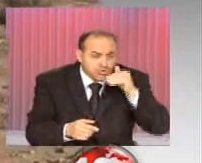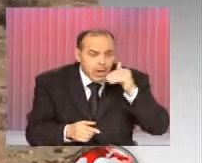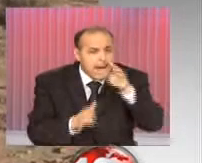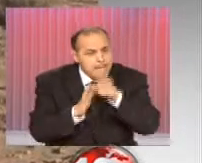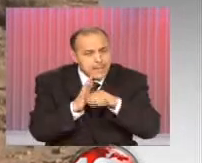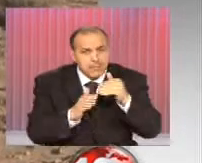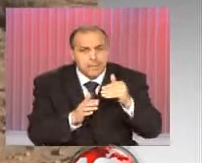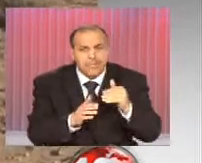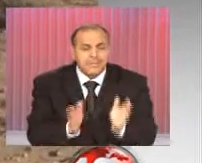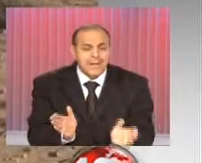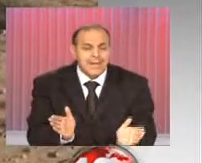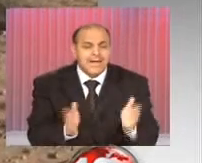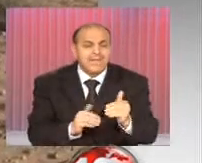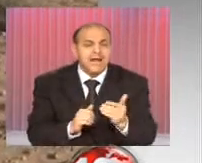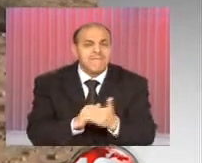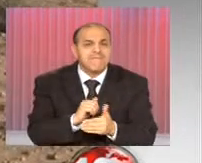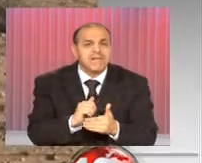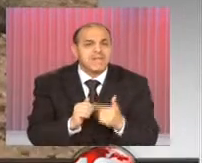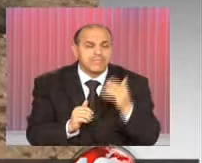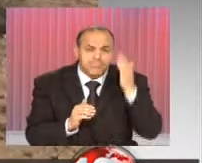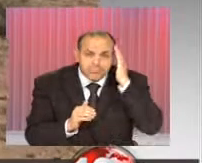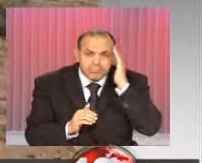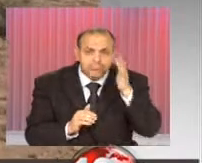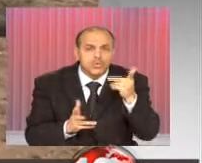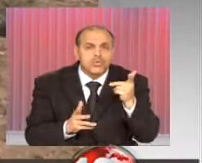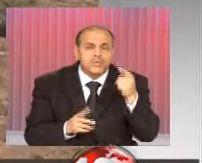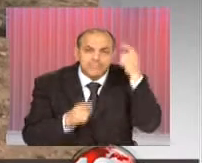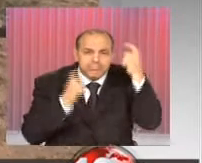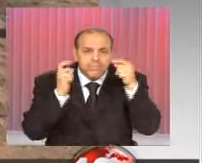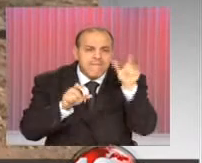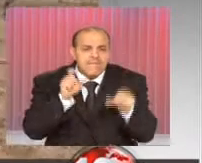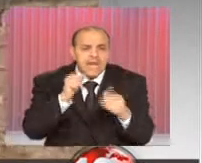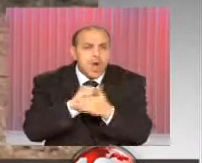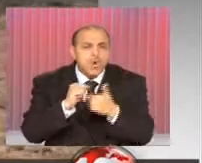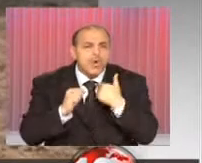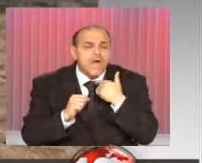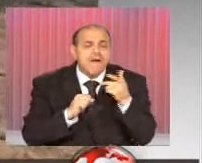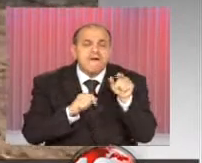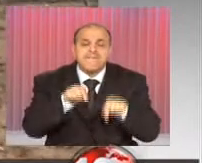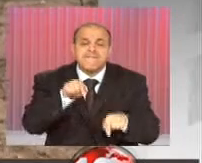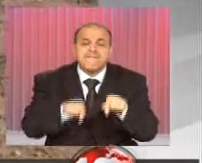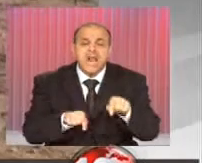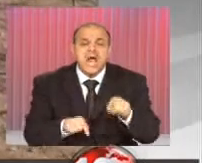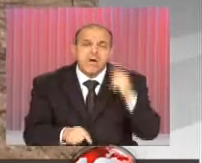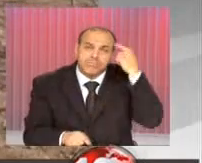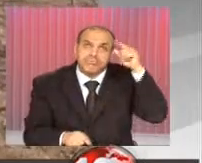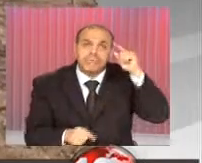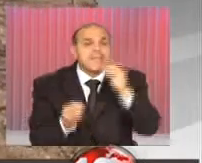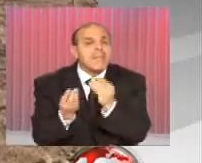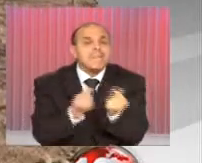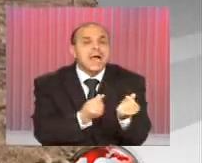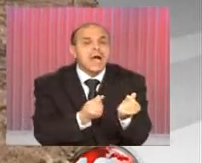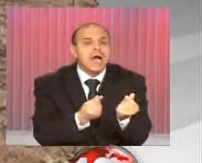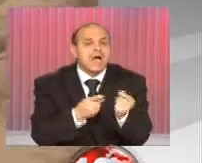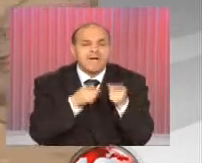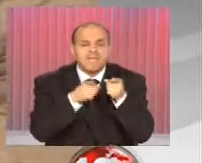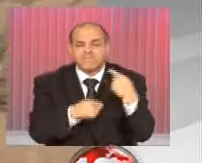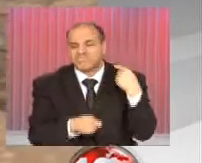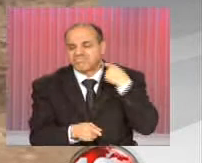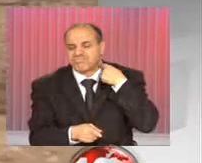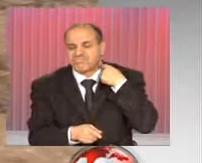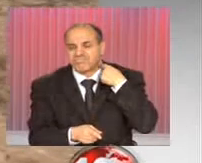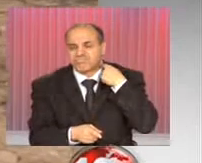برمجتهم. قطاع فلاحي اعتمد فيما مضى الفلاحون فيه على الفلاحة البعلية أثبتت فشلها،